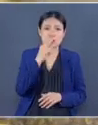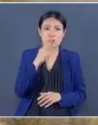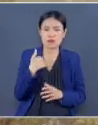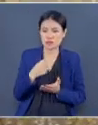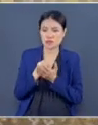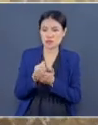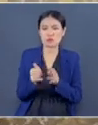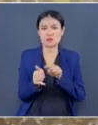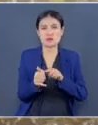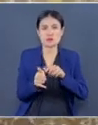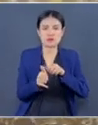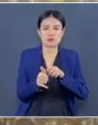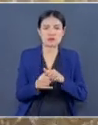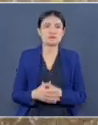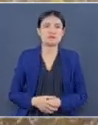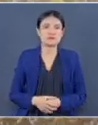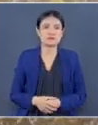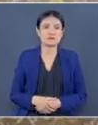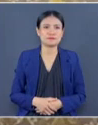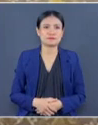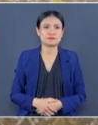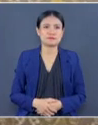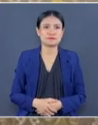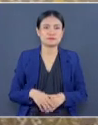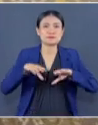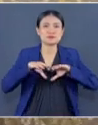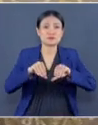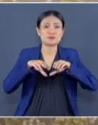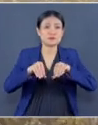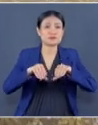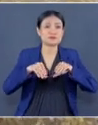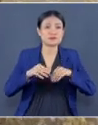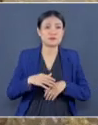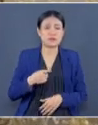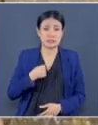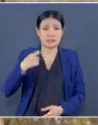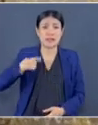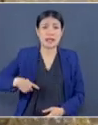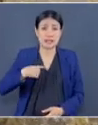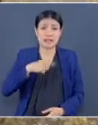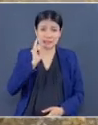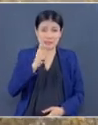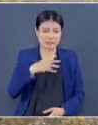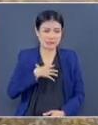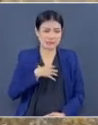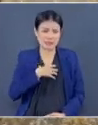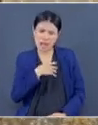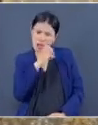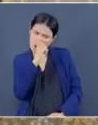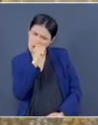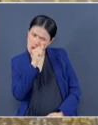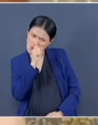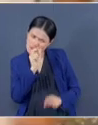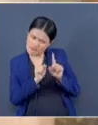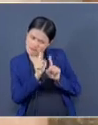ารย์เอกฮะนี่จัดท่าจัดทางให้กับทนายรณรงค์เลยนะฮะคือทนายรณรงค์บอกว่าจริงๆน่ะไม่ได้ไปอยากลองของนะแต่ว่า